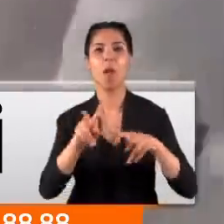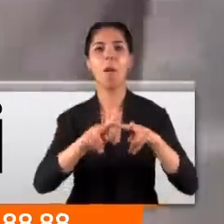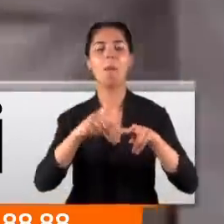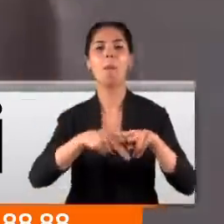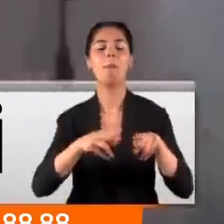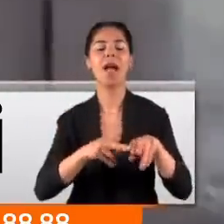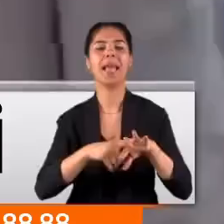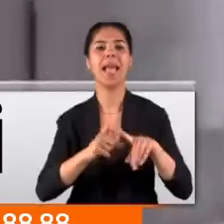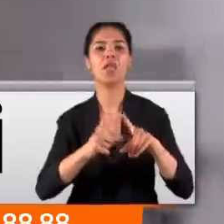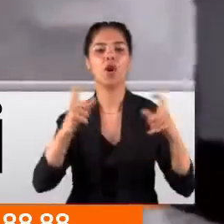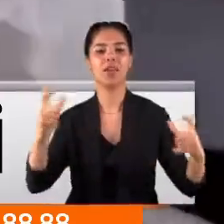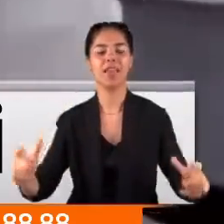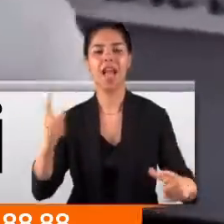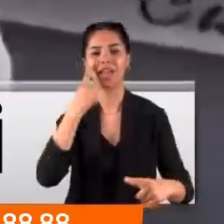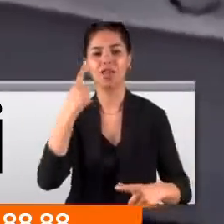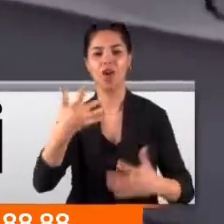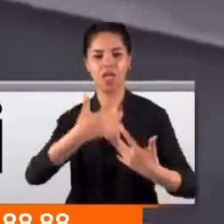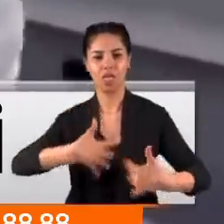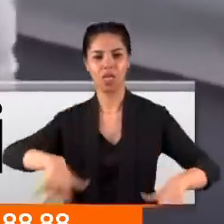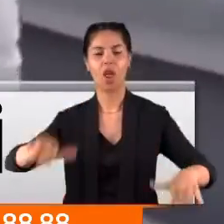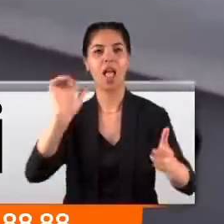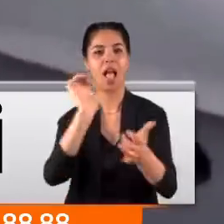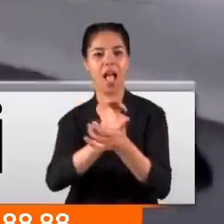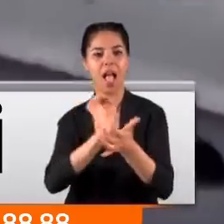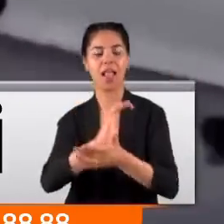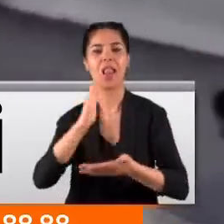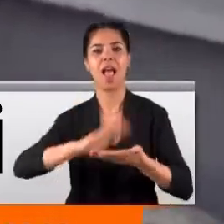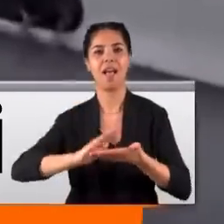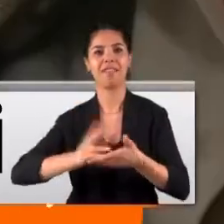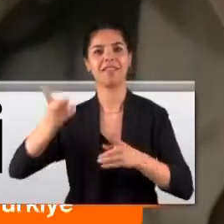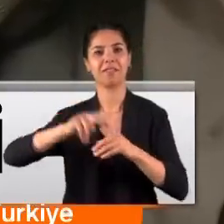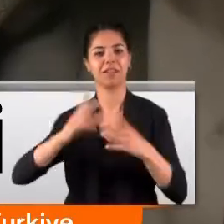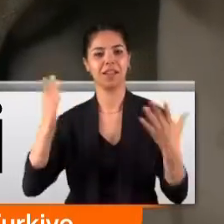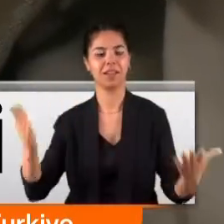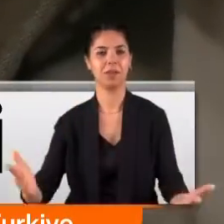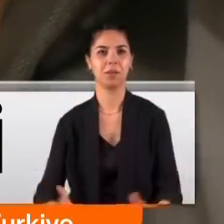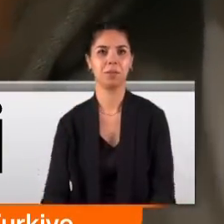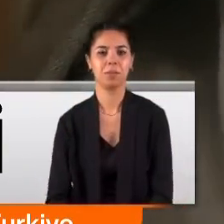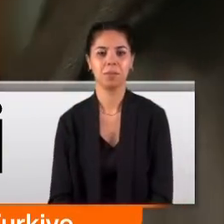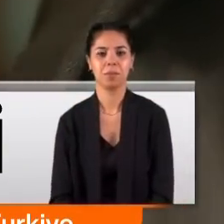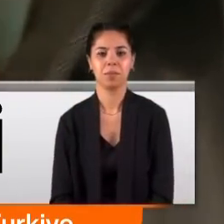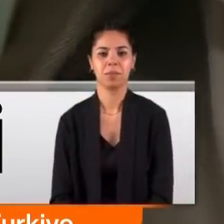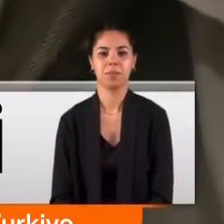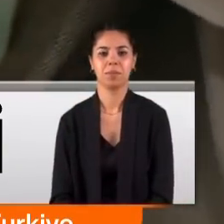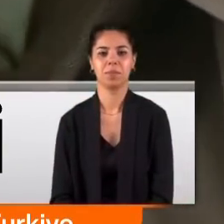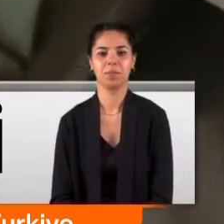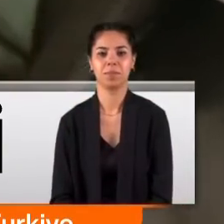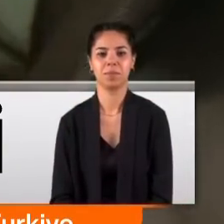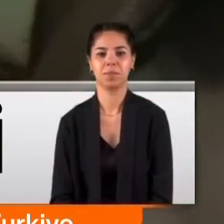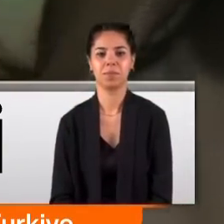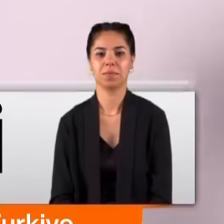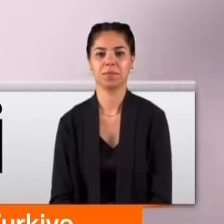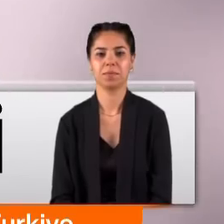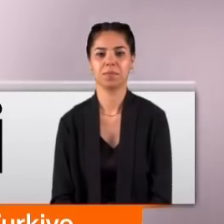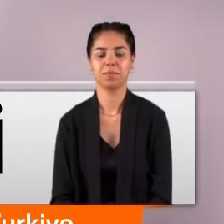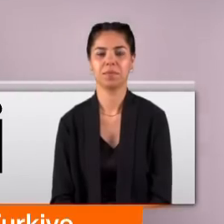Makedonya'daki Ohri Gölü'nü seçti. Törene çiftin ailesi ve arkadaşları katıldı. İstedikleri şey için mücadele etmeleri gerektiğini söyleyeceğiz